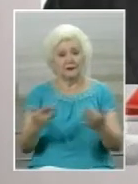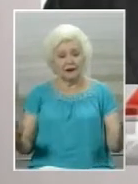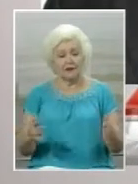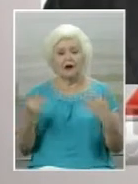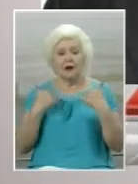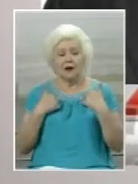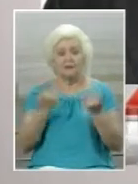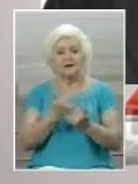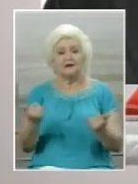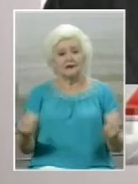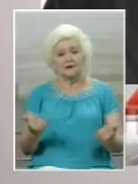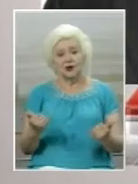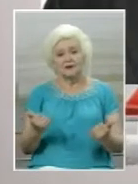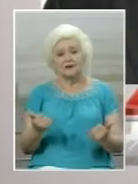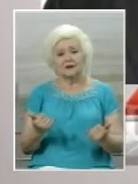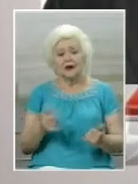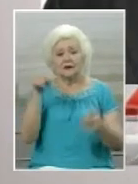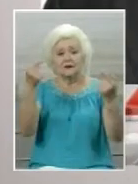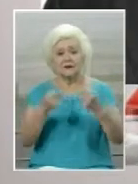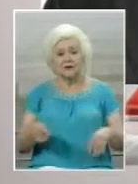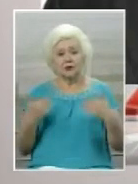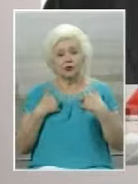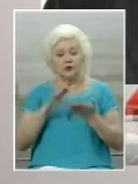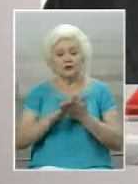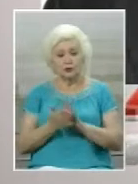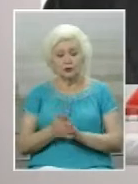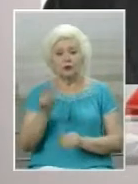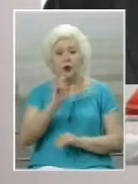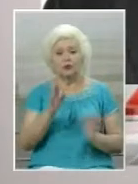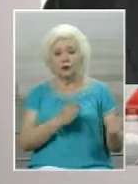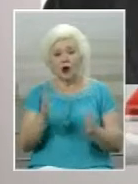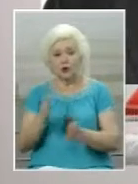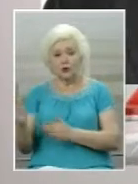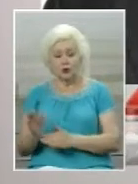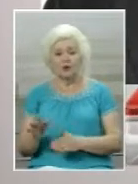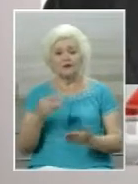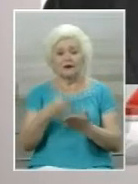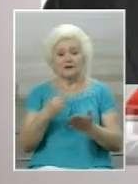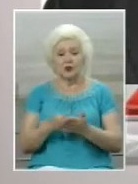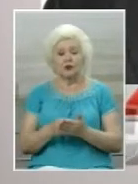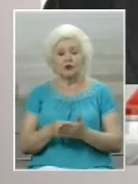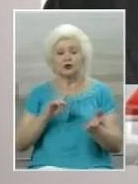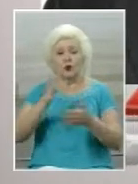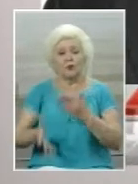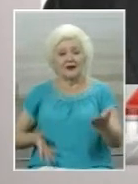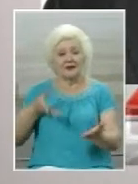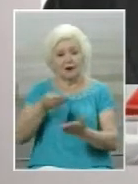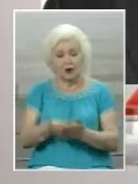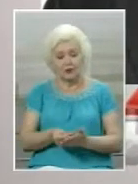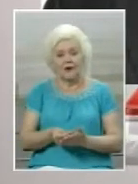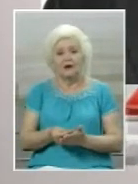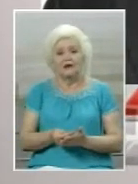ми згідно нашого договору, це все буде змонтовано. Бачачи, кошти ми йому перерахували.